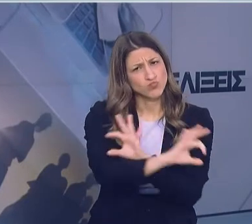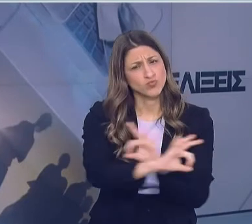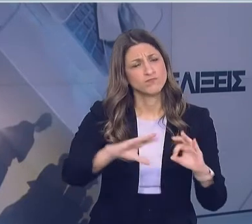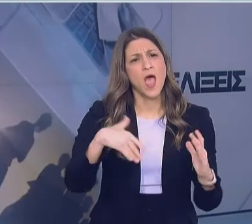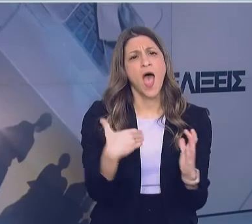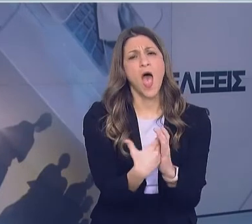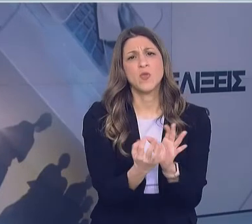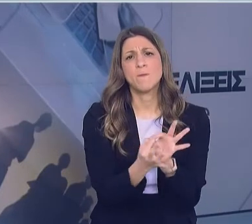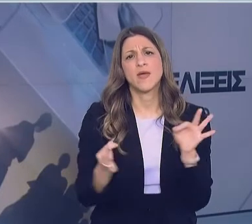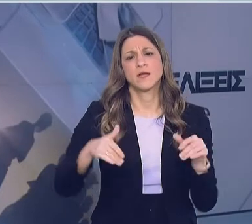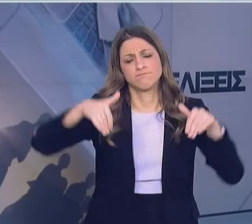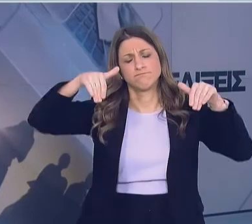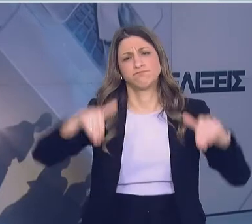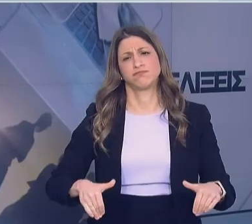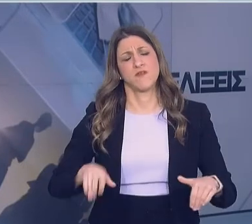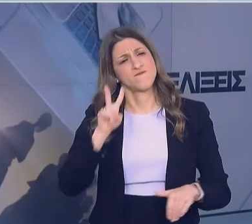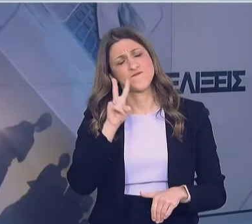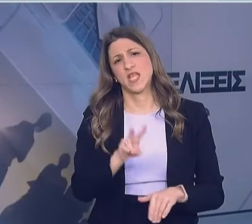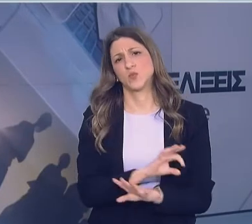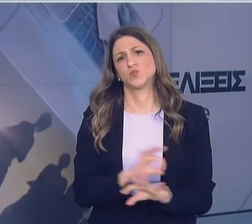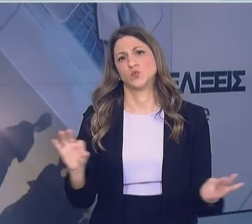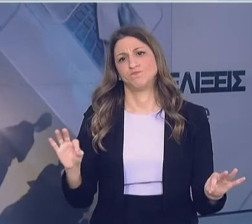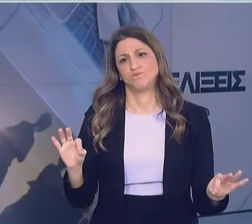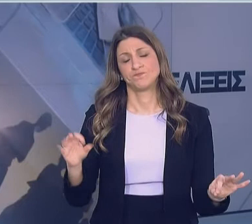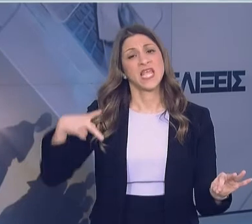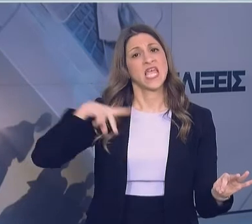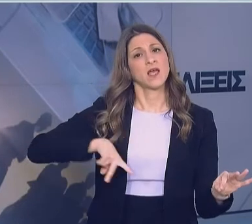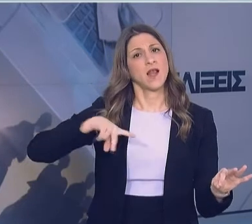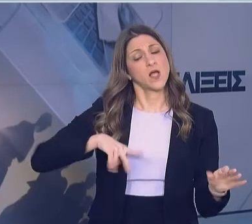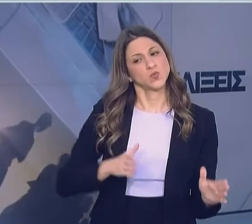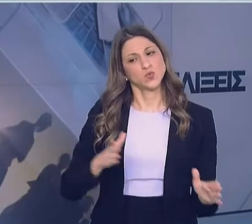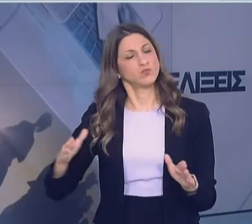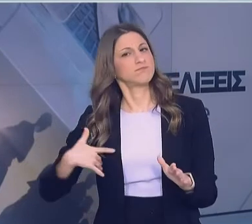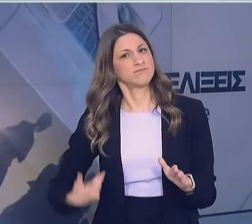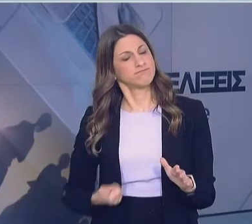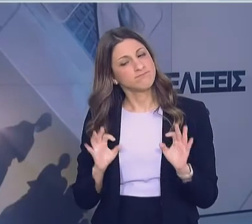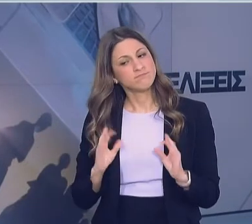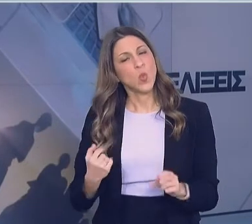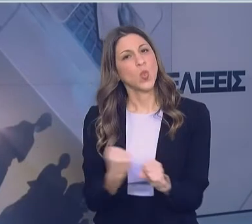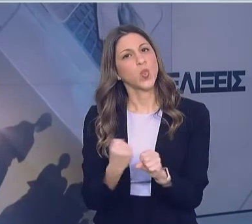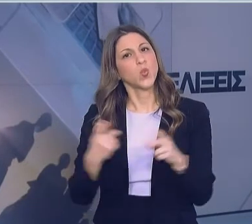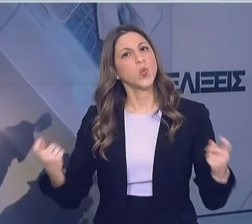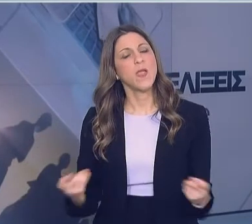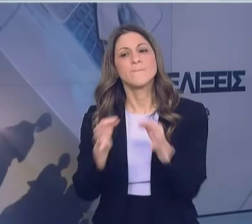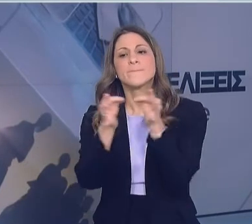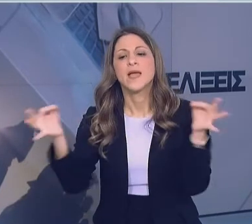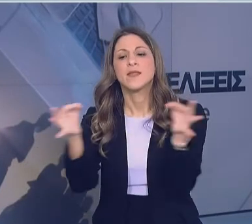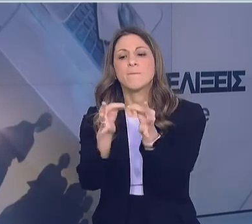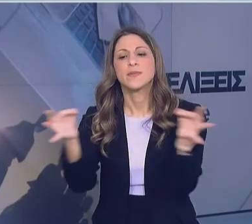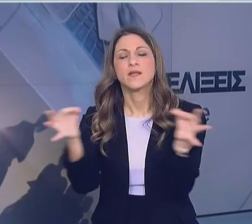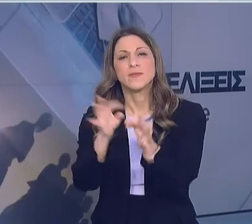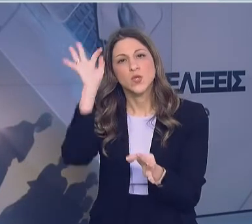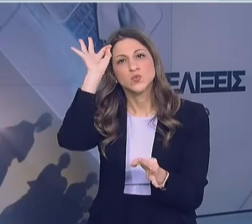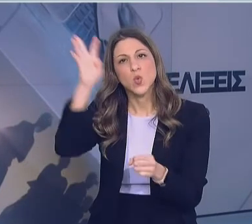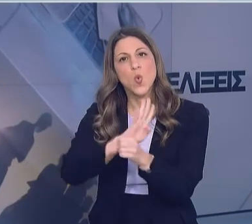αποδεικνύει με τις πράξεις της και με την αυστηρή τήρηση των μέτρων. Και ο κρατικός μηχανισμός από την πλευρά του λαμβάνει όλα τα αναγκαία μέτρα για να περιορίσει την εξάπλωση του